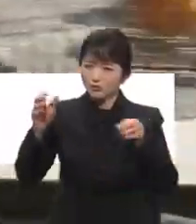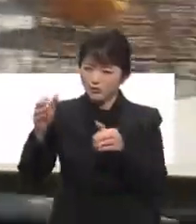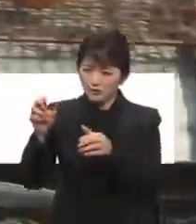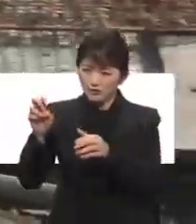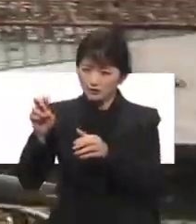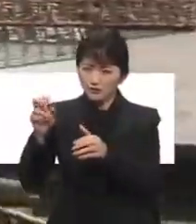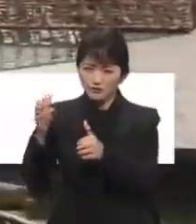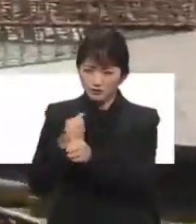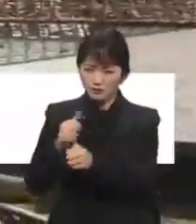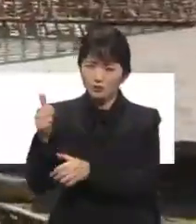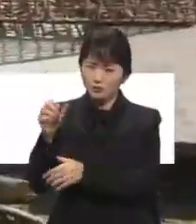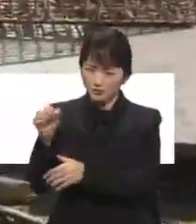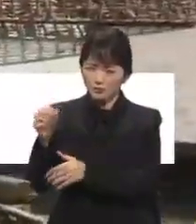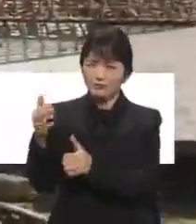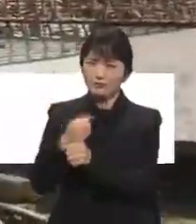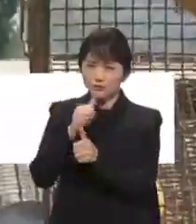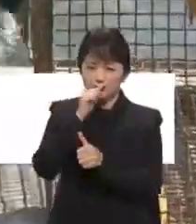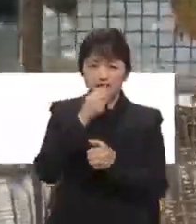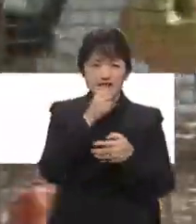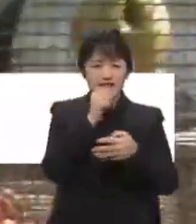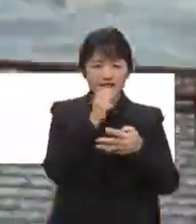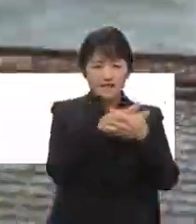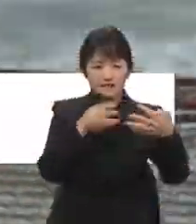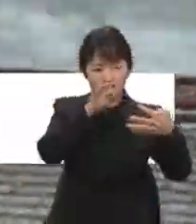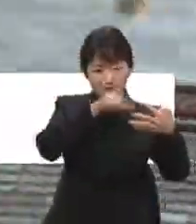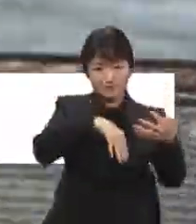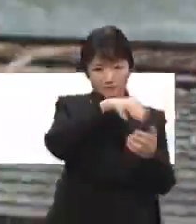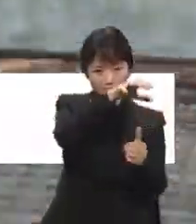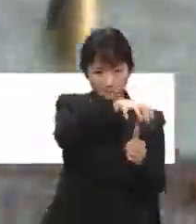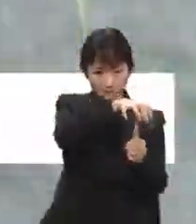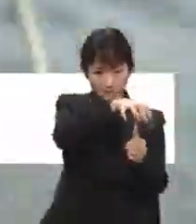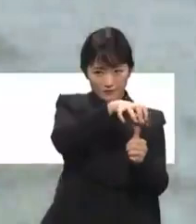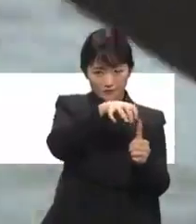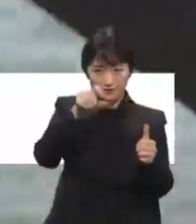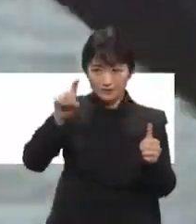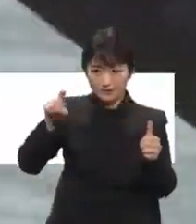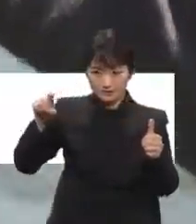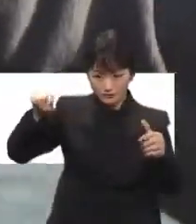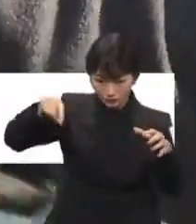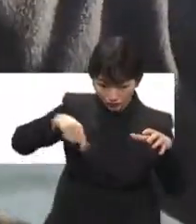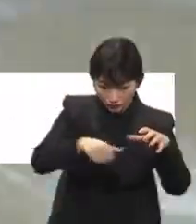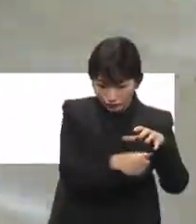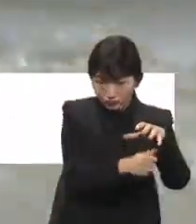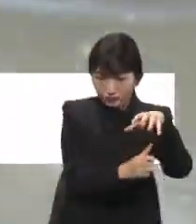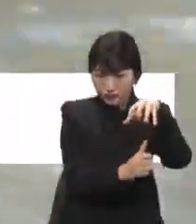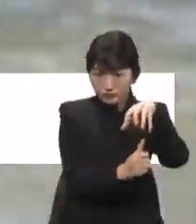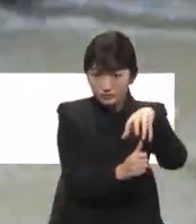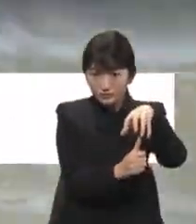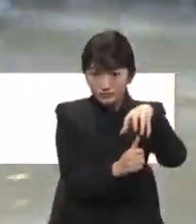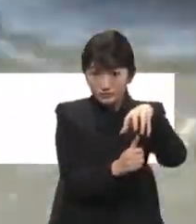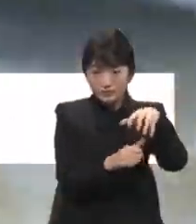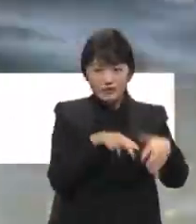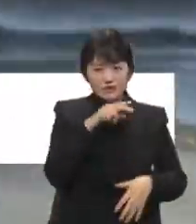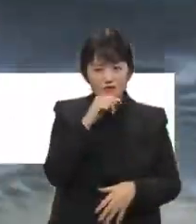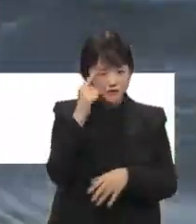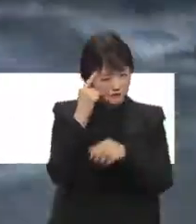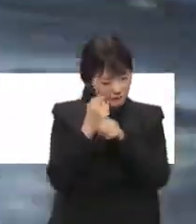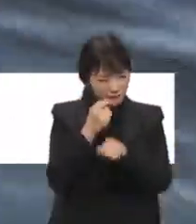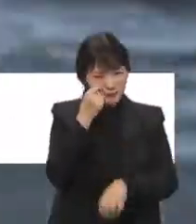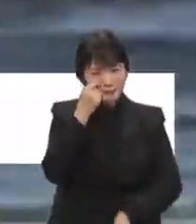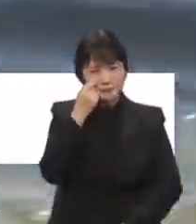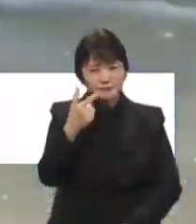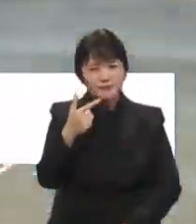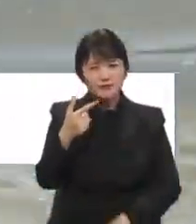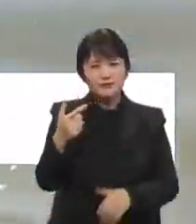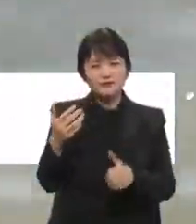털을 한 개 정도 설치를 하면은 열마리가 다 들어와 털 속으로 내가 유 대한 연구를 한 6개월 정도 해 가지고